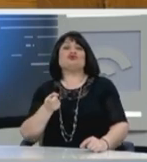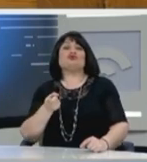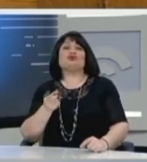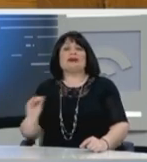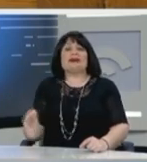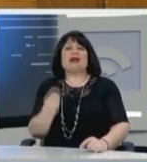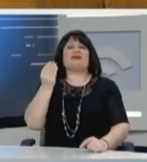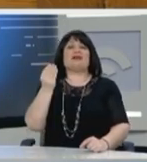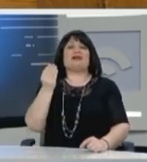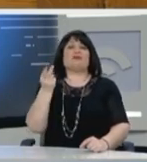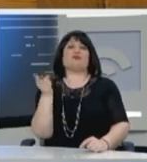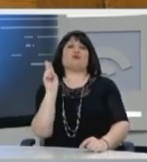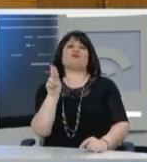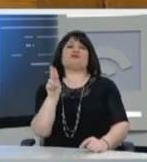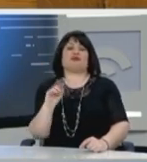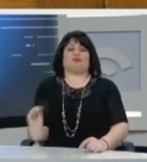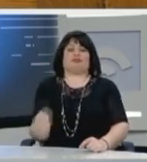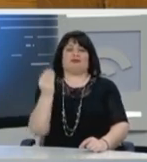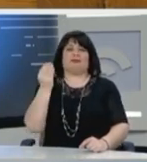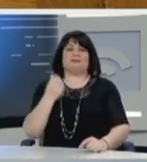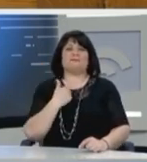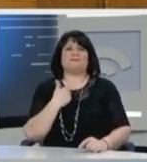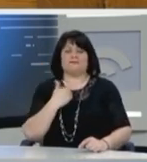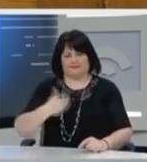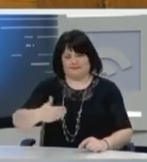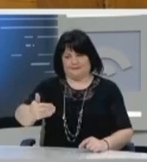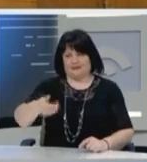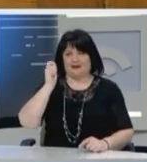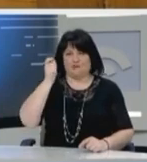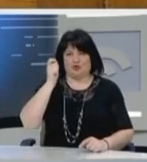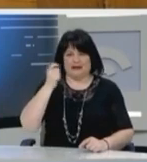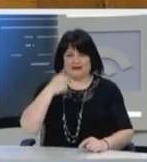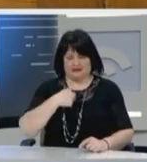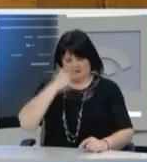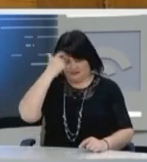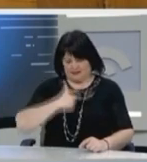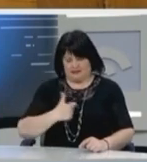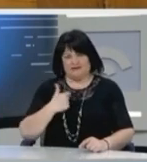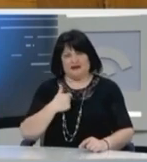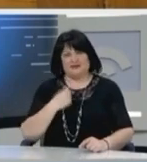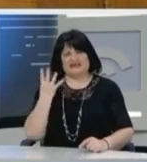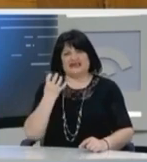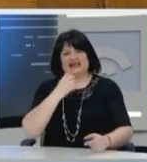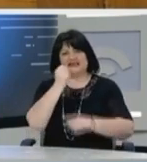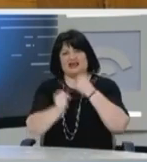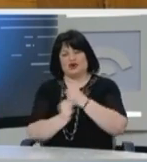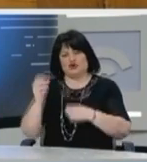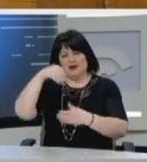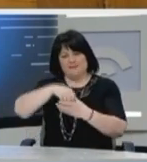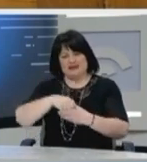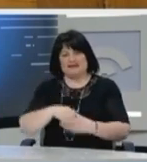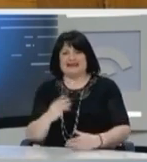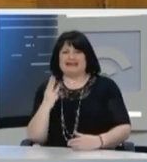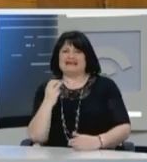Να βγει. Στην πολιτική έχετε μπροστά σας και μιλάτε με έναν άνθρωπο που είναι 40 χρόνια στην πολιτική. Τα